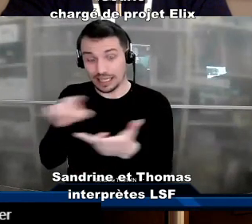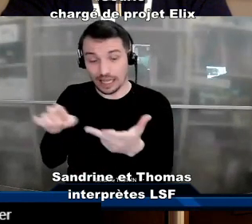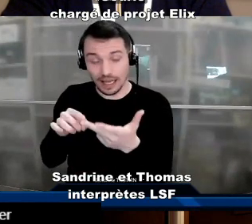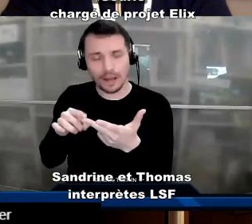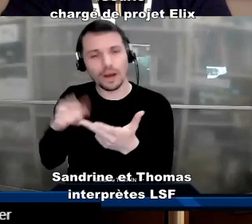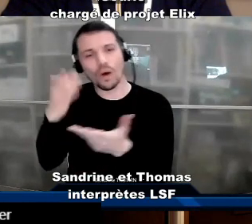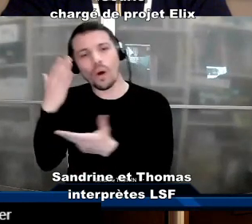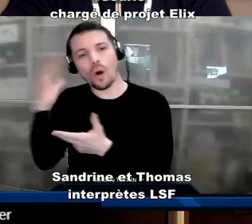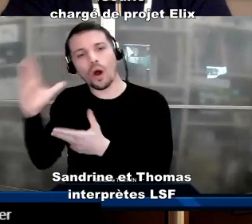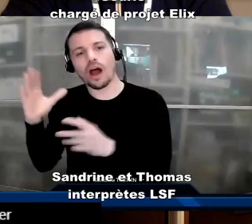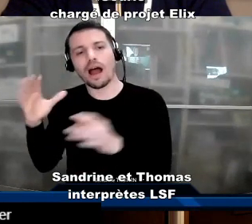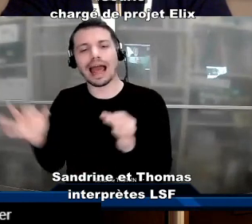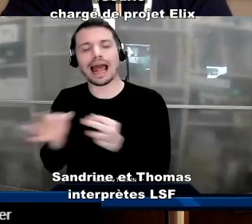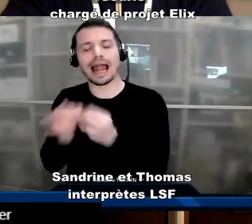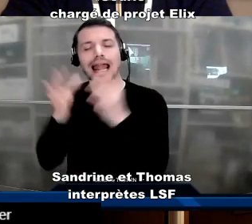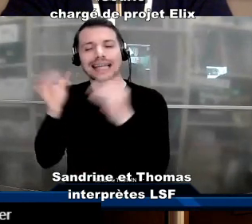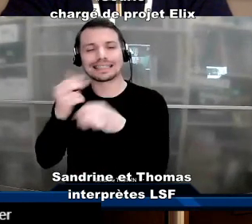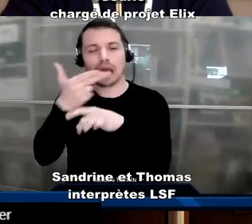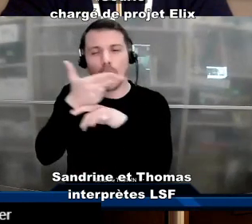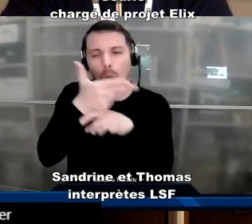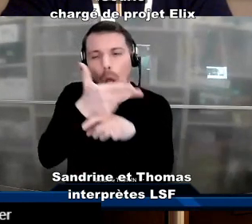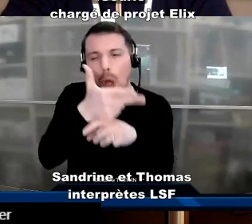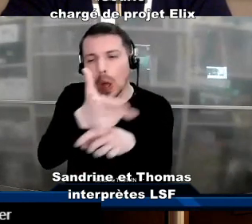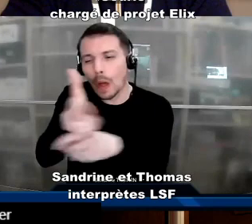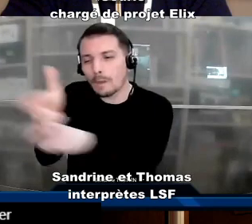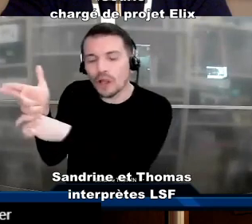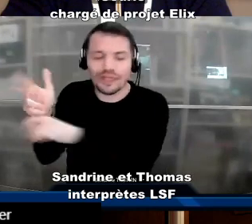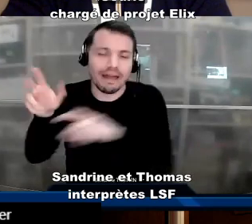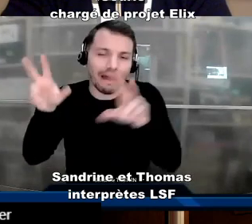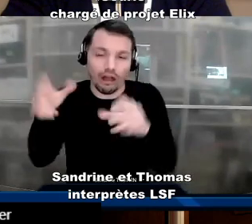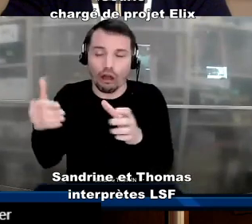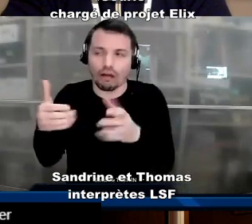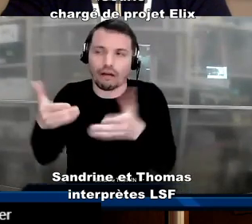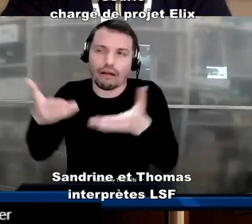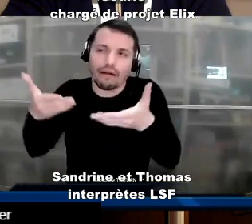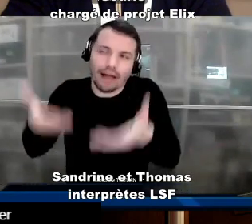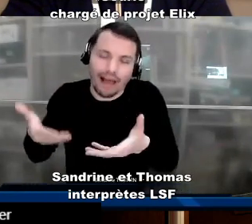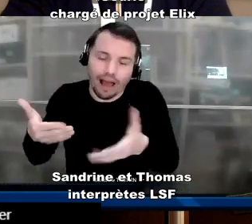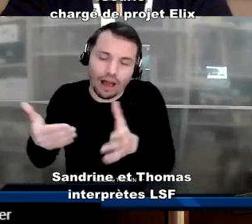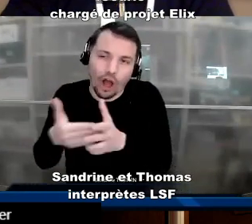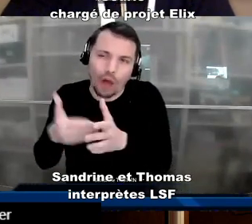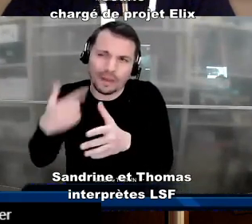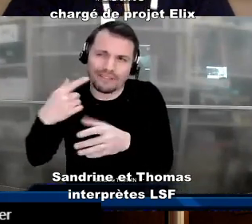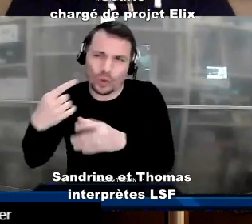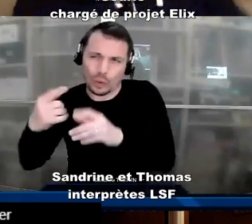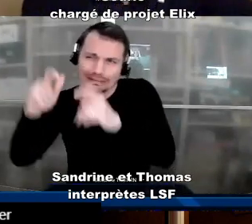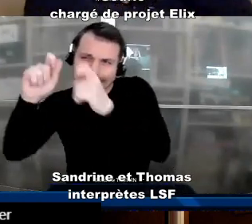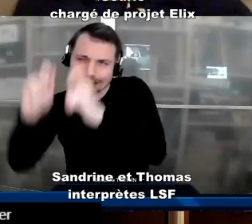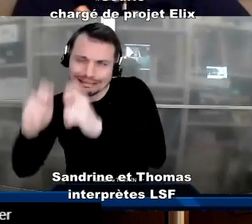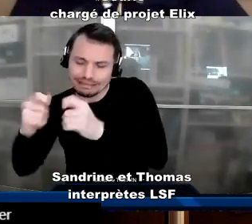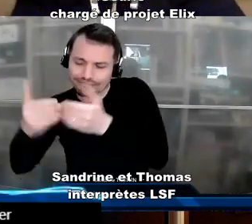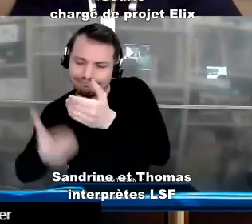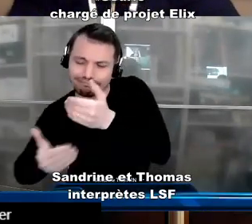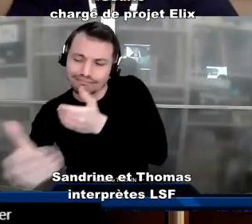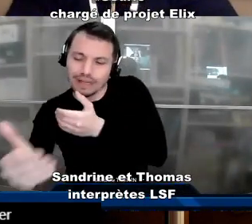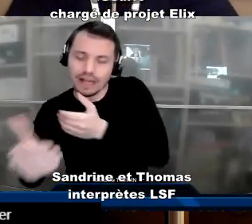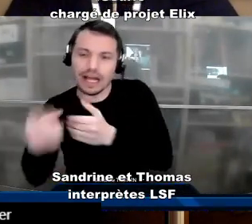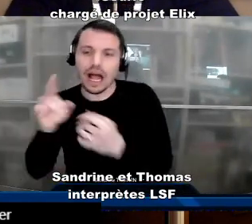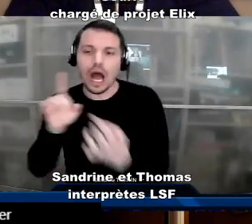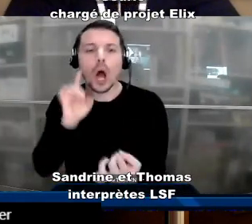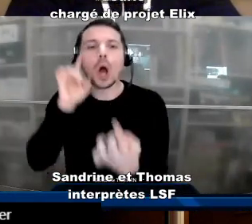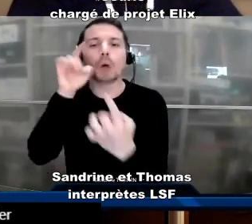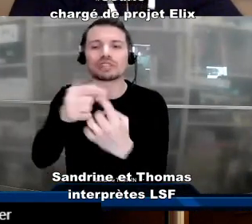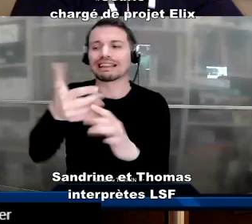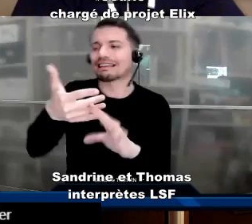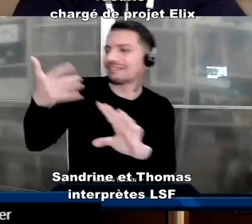s'appelle Elix Reporter, alors qui existe toujours, mais c'est quelque chose qu'on va reprendre. Et c'était justement, le but était de faire